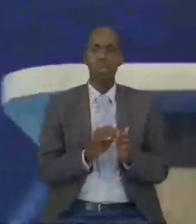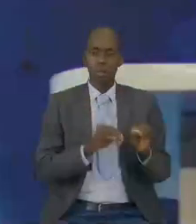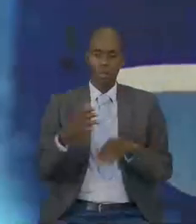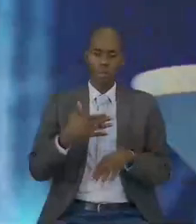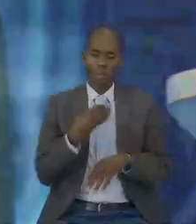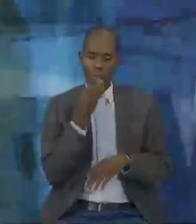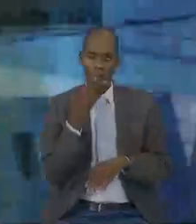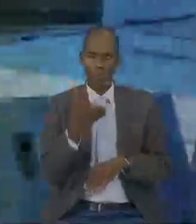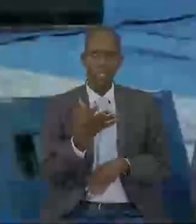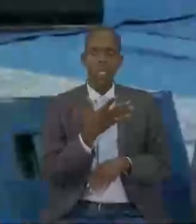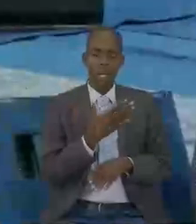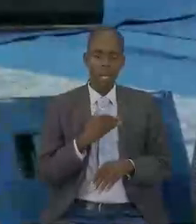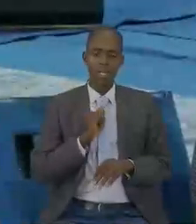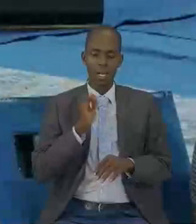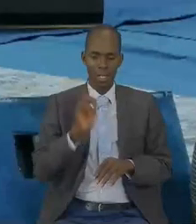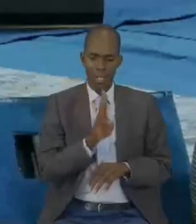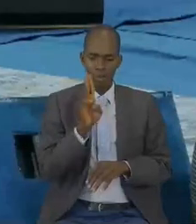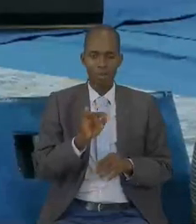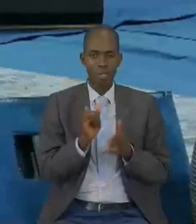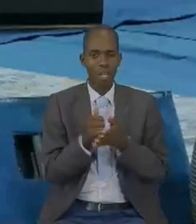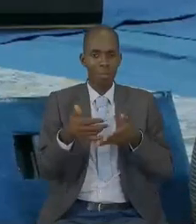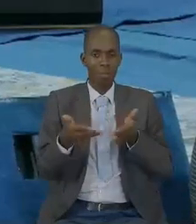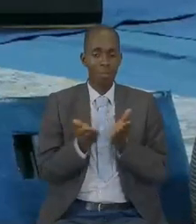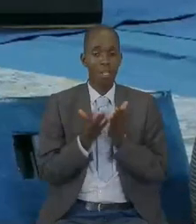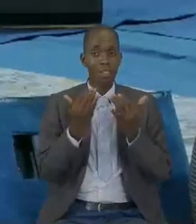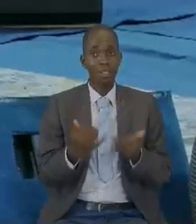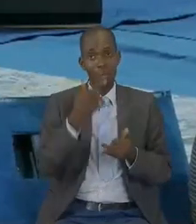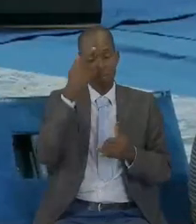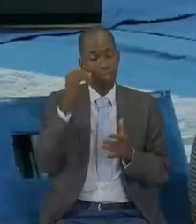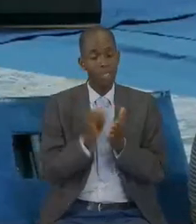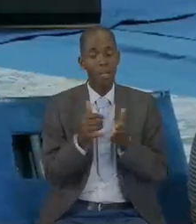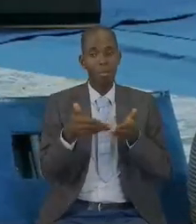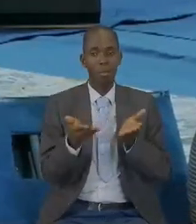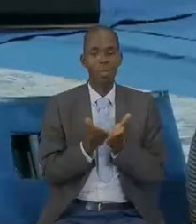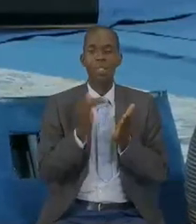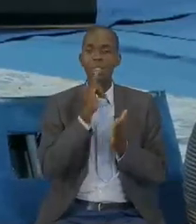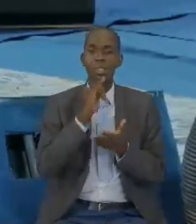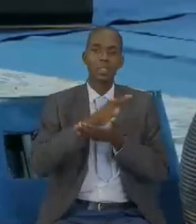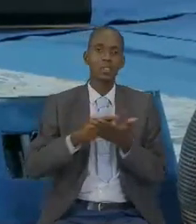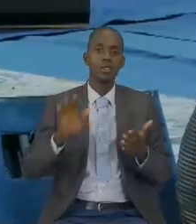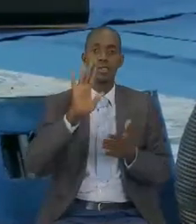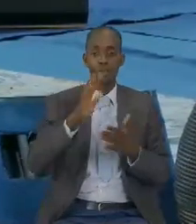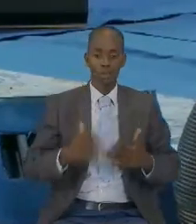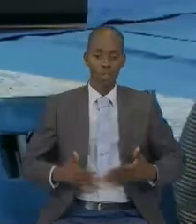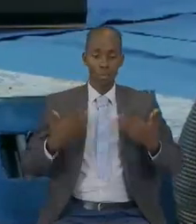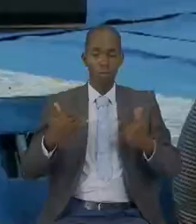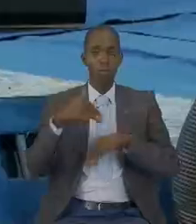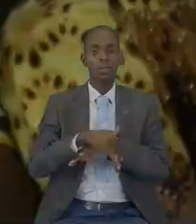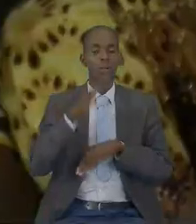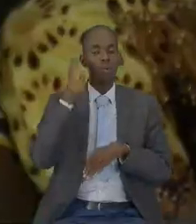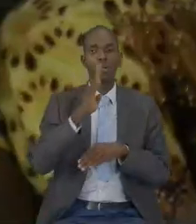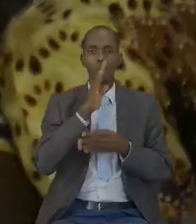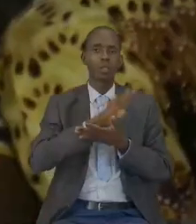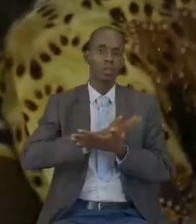plat. Mettez ma nourriture dedans. Je peux utiliser ce plat maintenant parce que le plat est propre. Ta vie ce